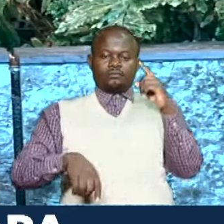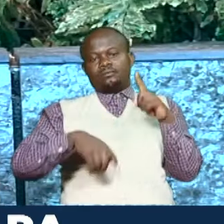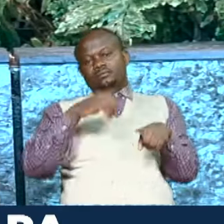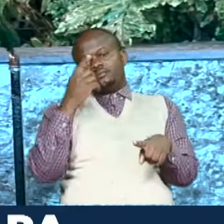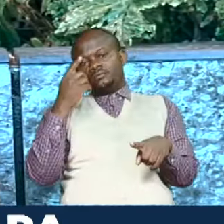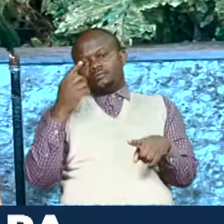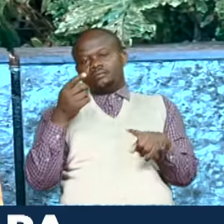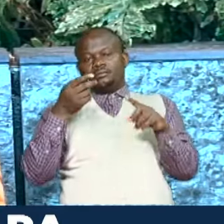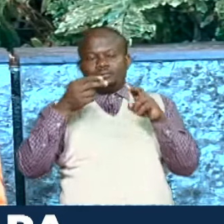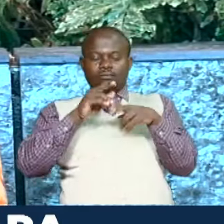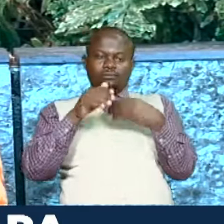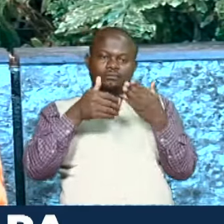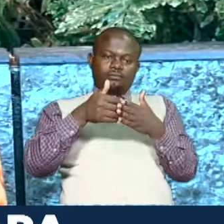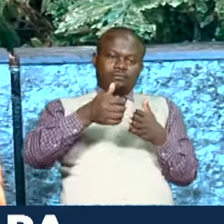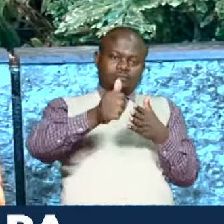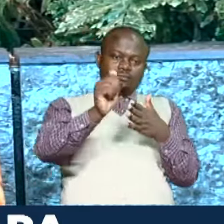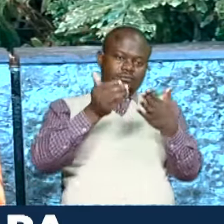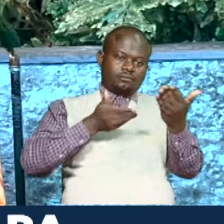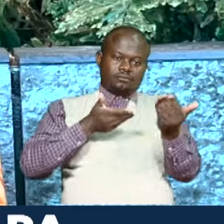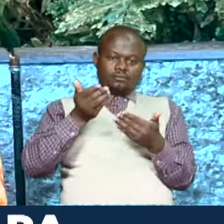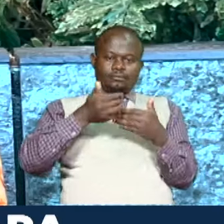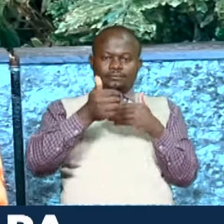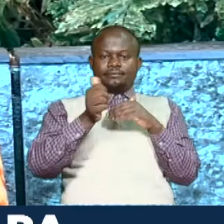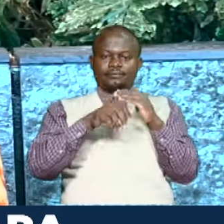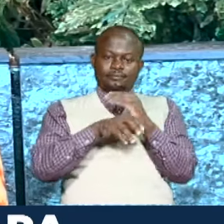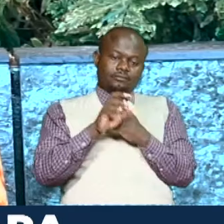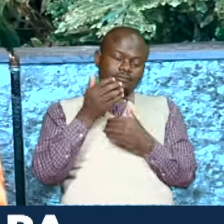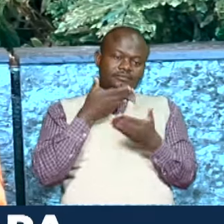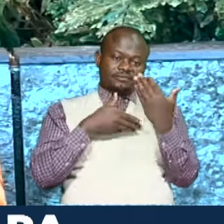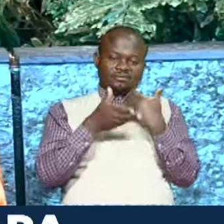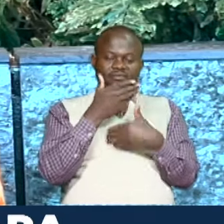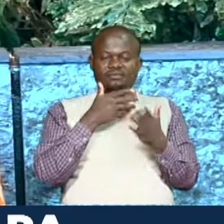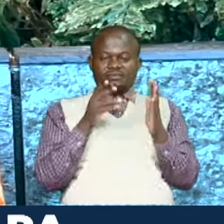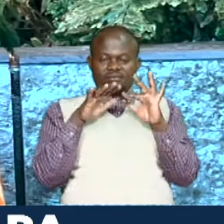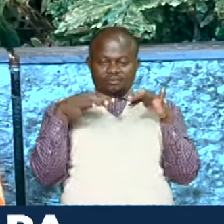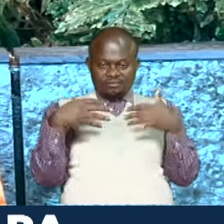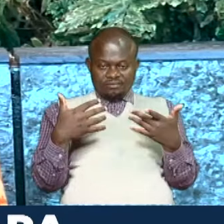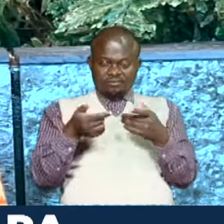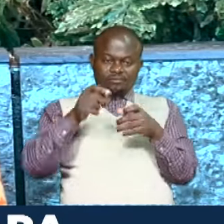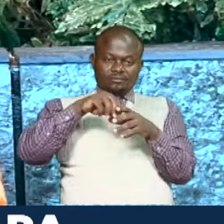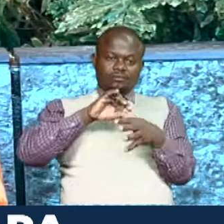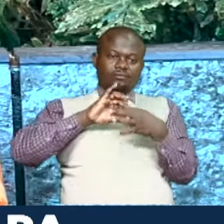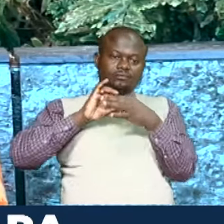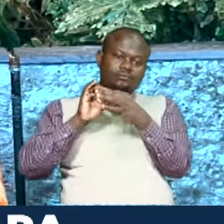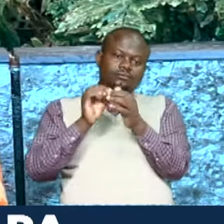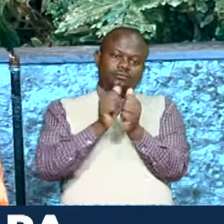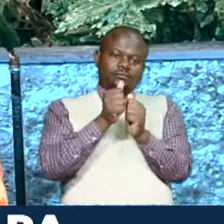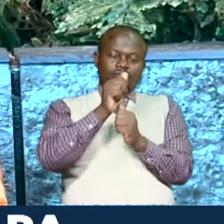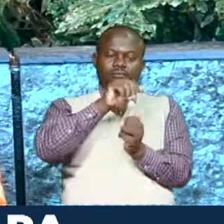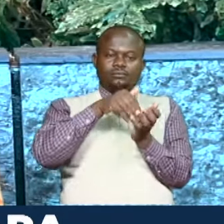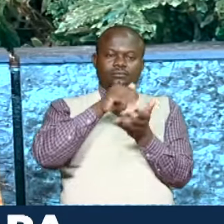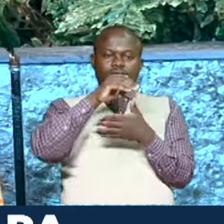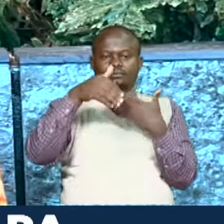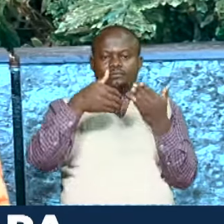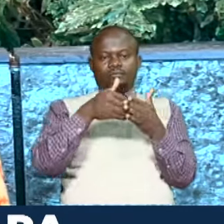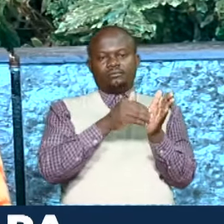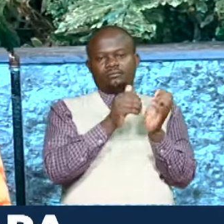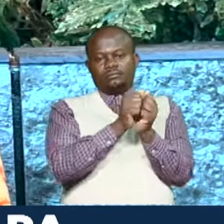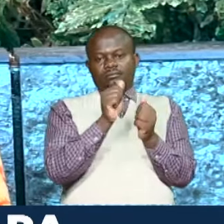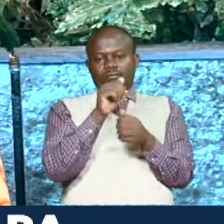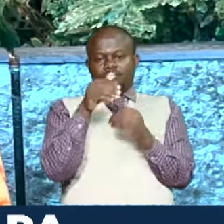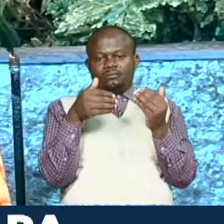kuba ari rwo rwakira iryo shami. Twaganiraga rero ku buryo twakongera ubufatanye n'ibyo bigo byose n'abandi bagenzi